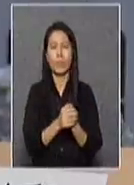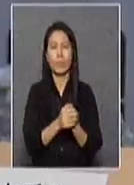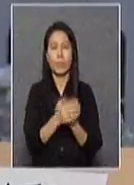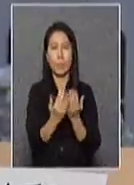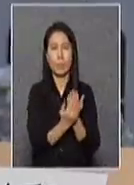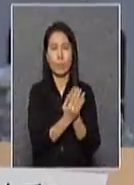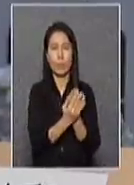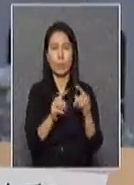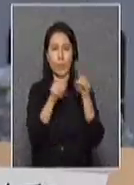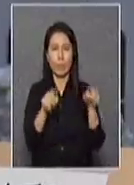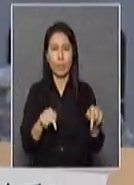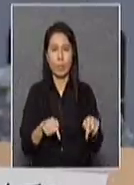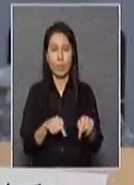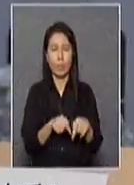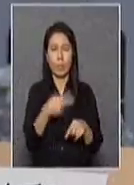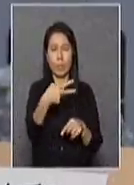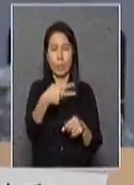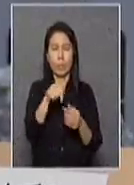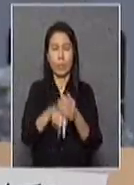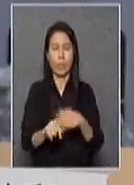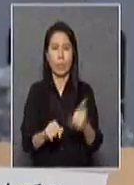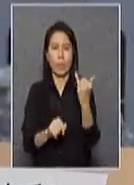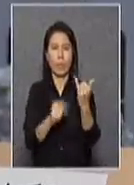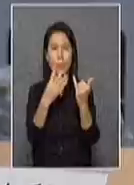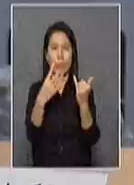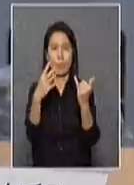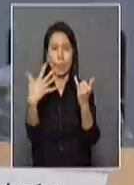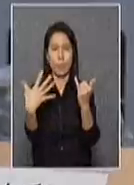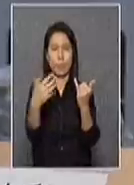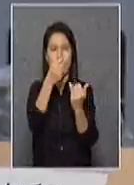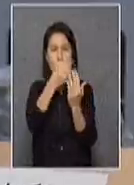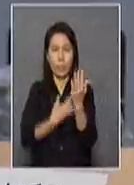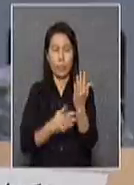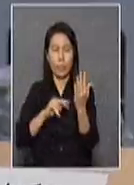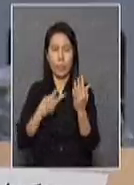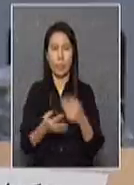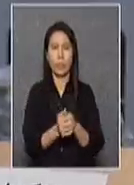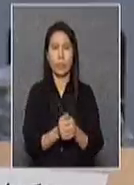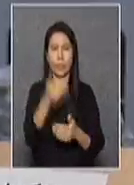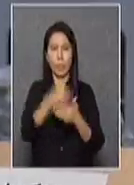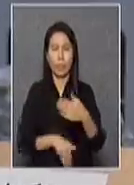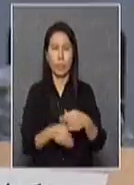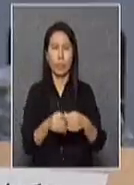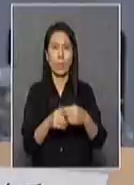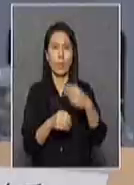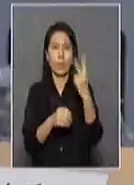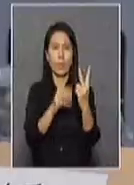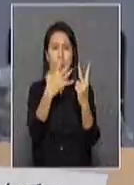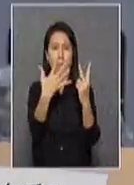於講稿附錄二的第645項修正案，削減